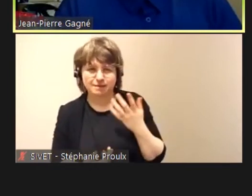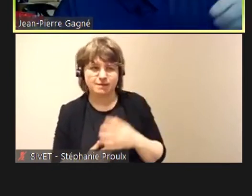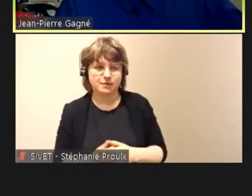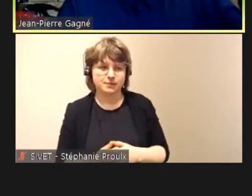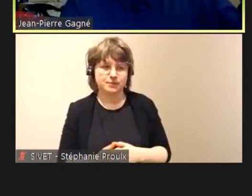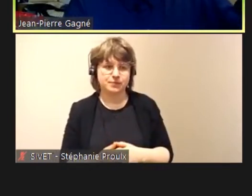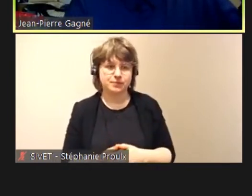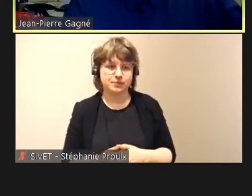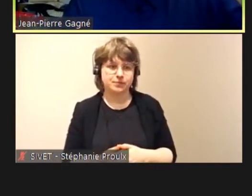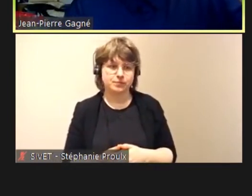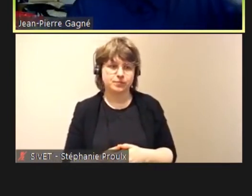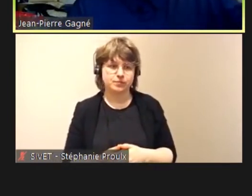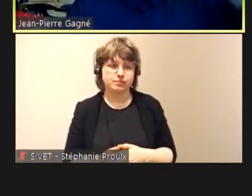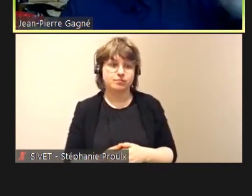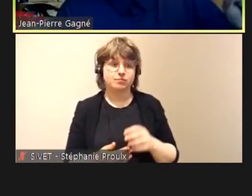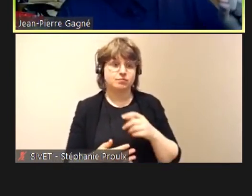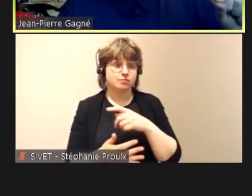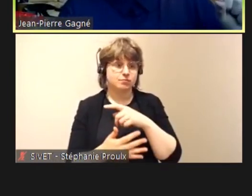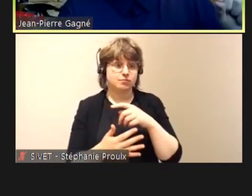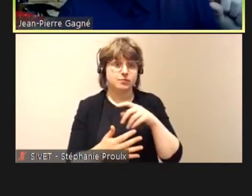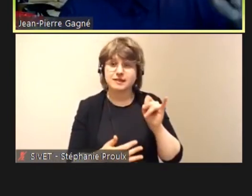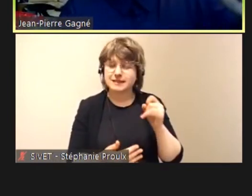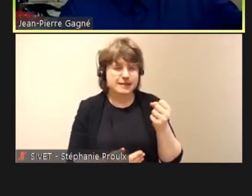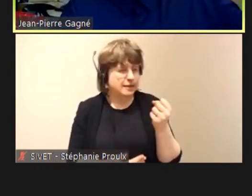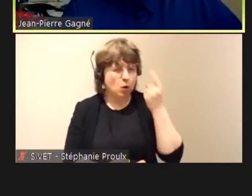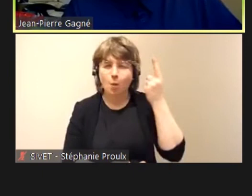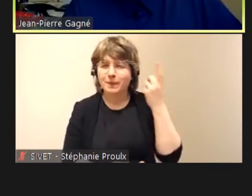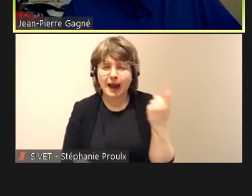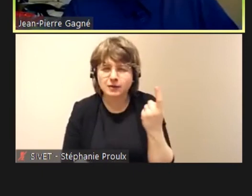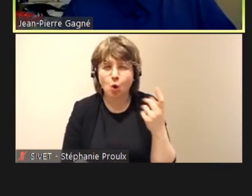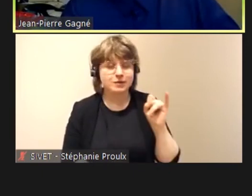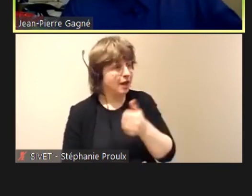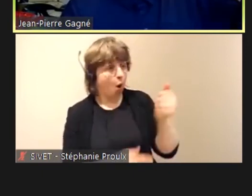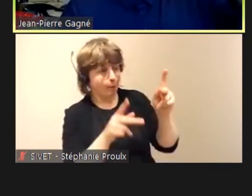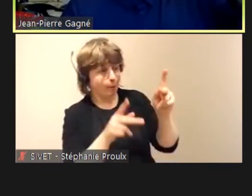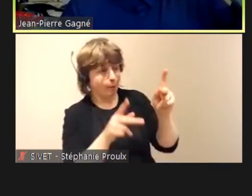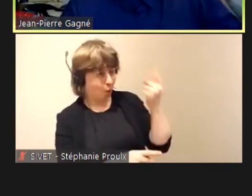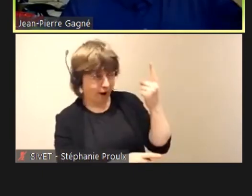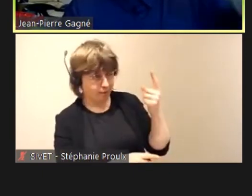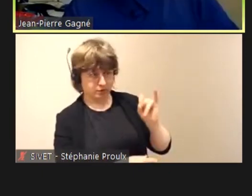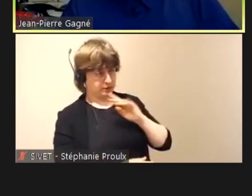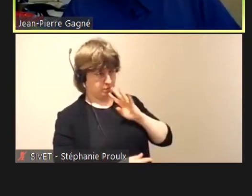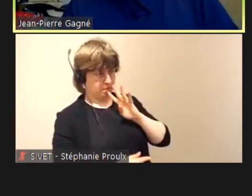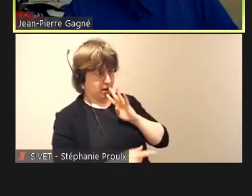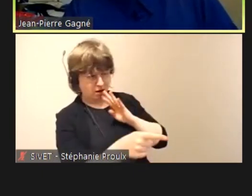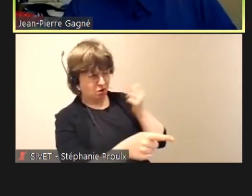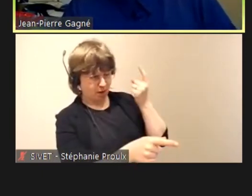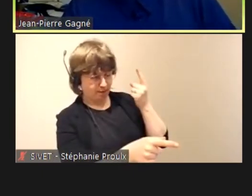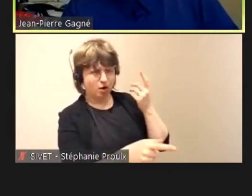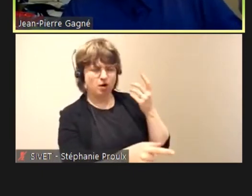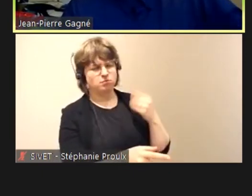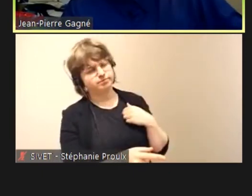Alors, ce sont tous des points qu'il faut, quand on ne comprend pas ou quand l'autre ne comprend pas, quand on lui parle, on peut se demander pourquoi la